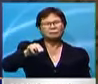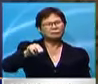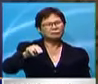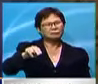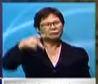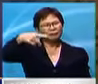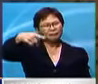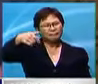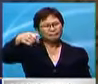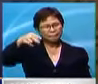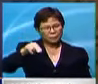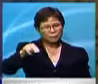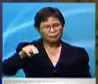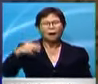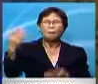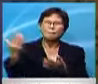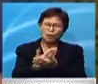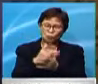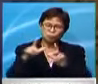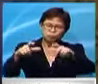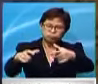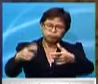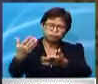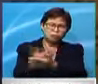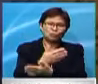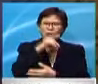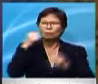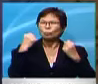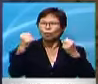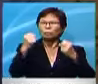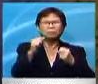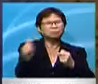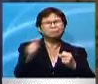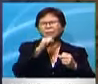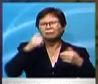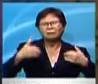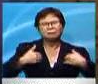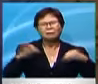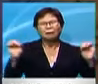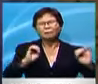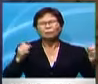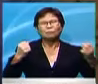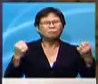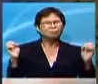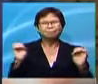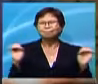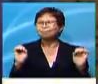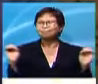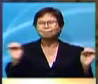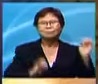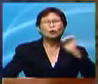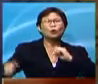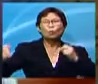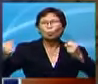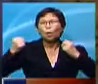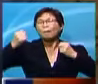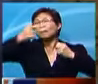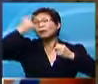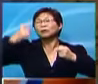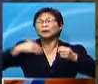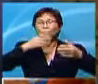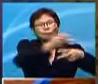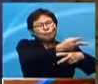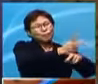dia adalah Parti baru dia tak ada kekuatan sendiri dia tak ada kekuatan sumber dan sebagainya dia hanya kuat kerana kekuatan yang